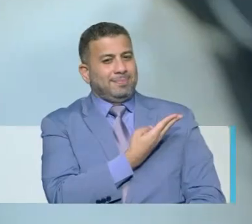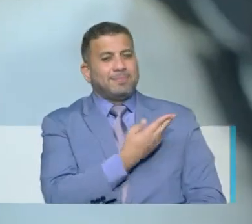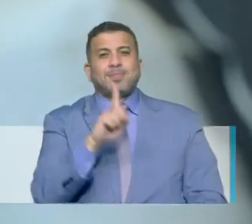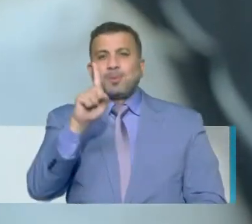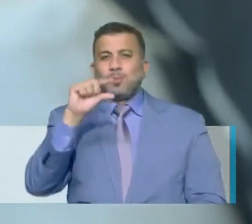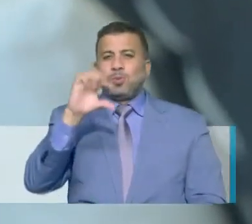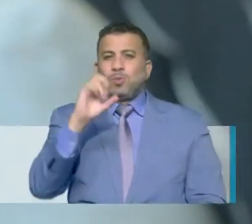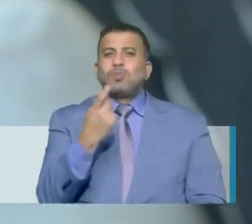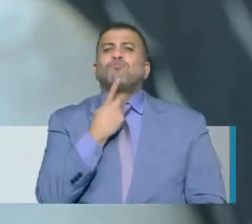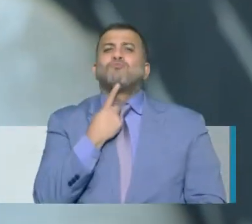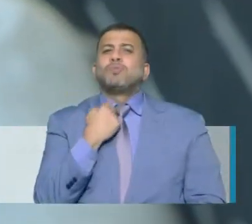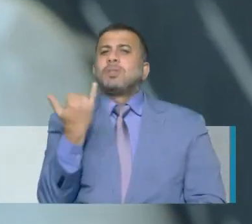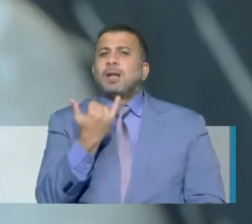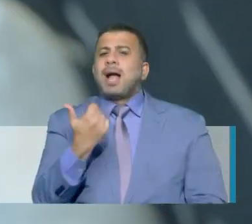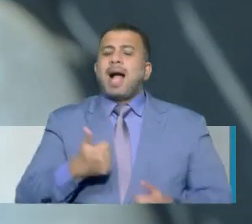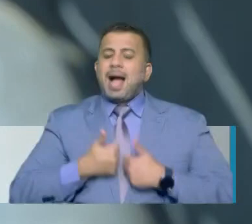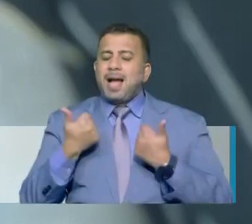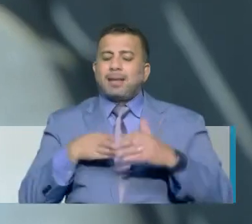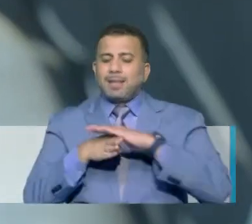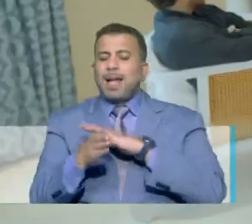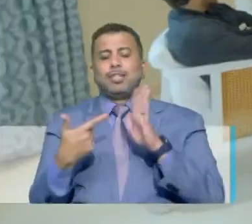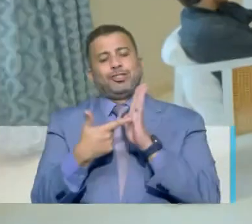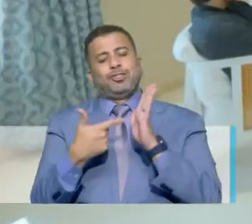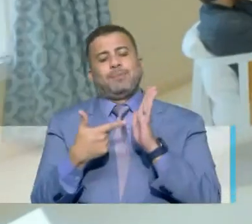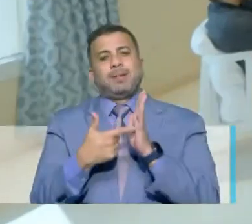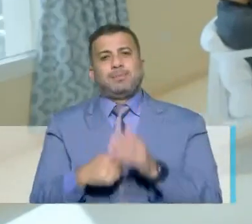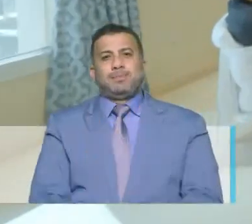وتعبير عن احتياجاتهم لاثراء الحياه الجامعيه